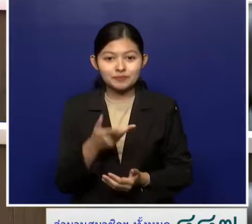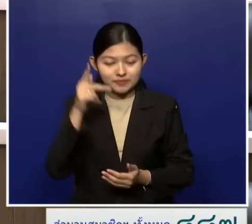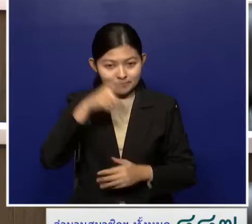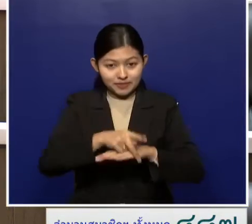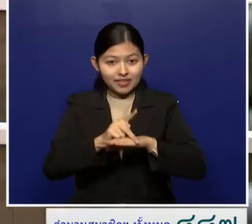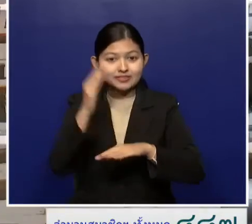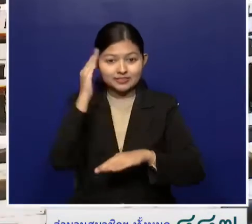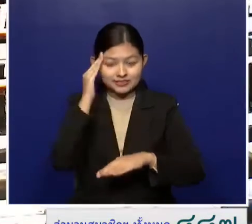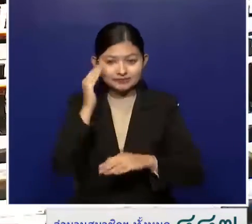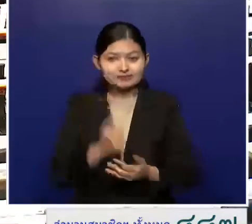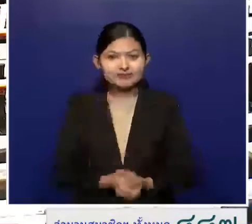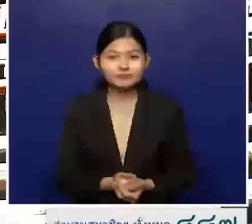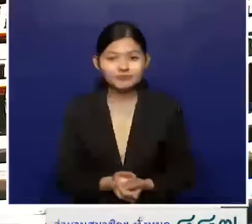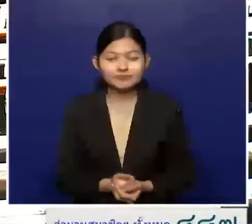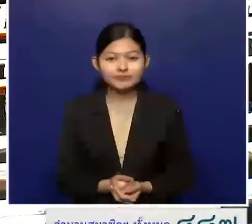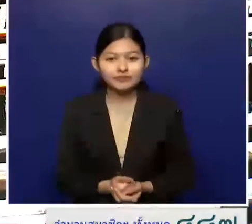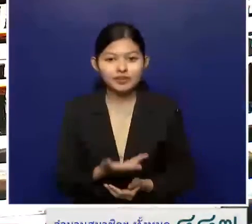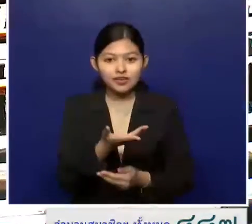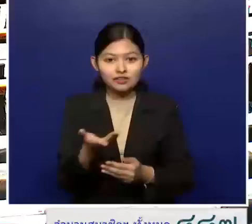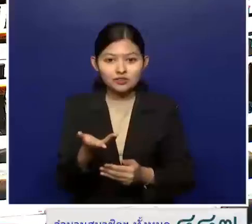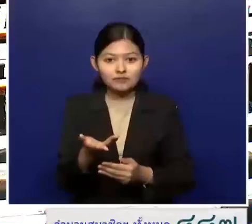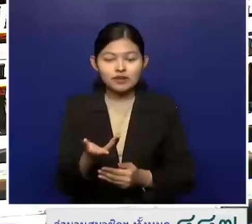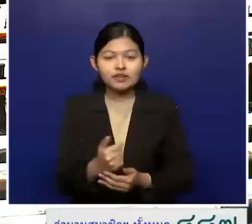รองสระจารร รงบสวยควัครับ skating